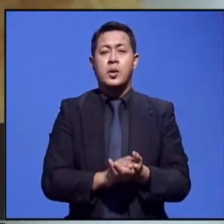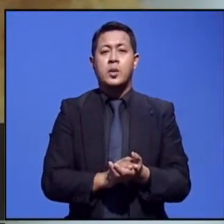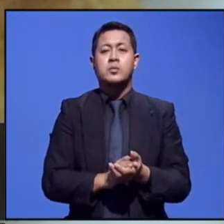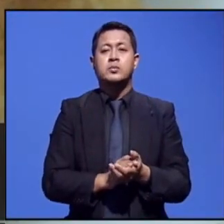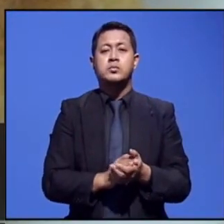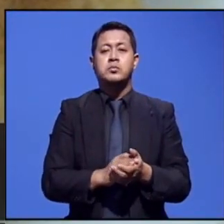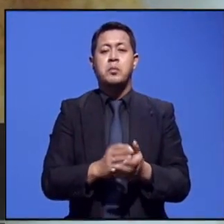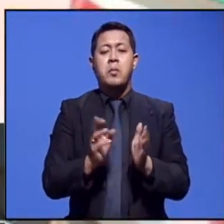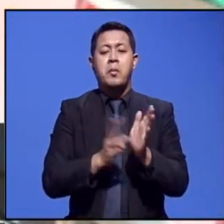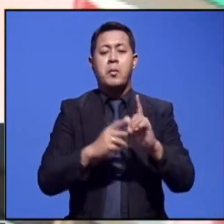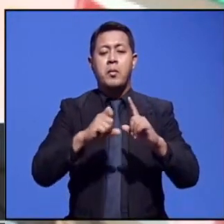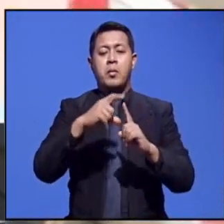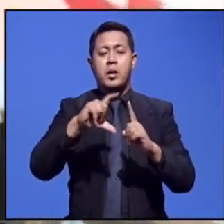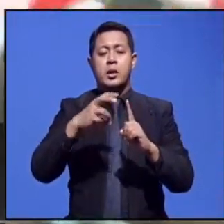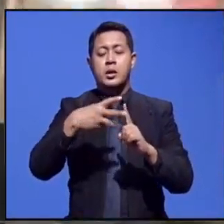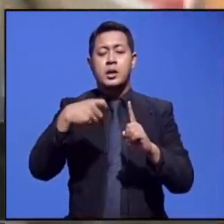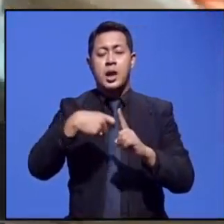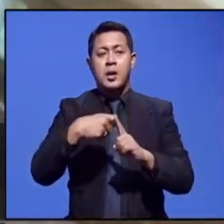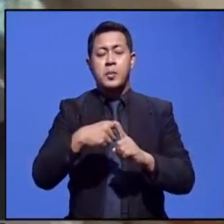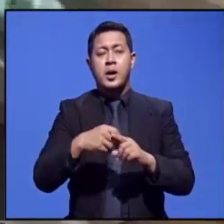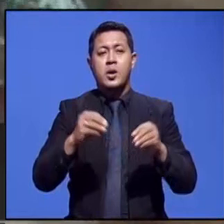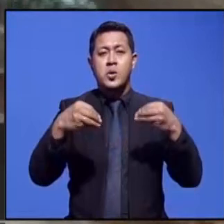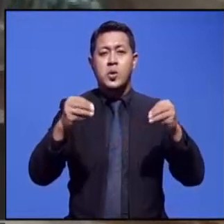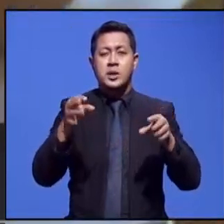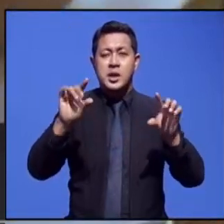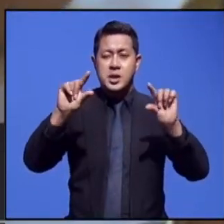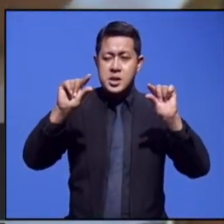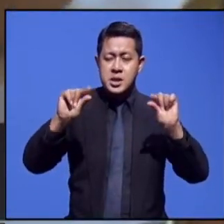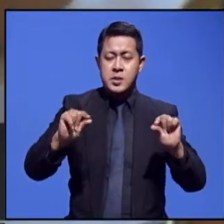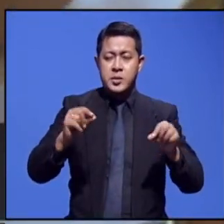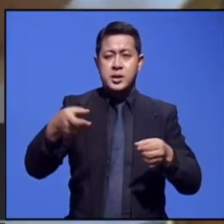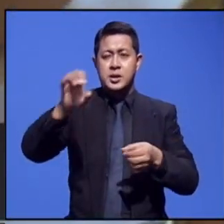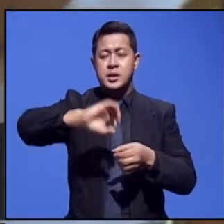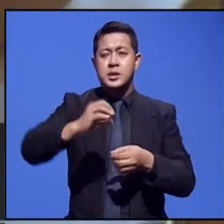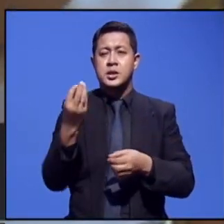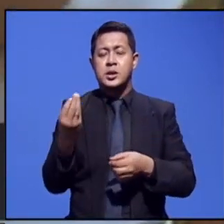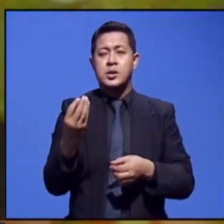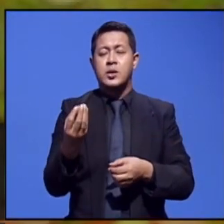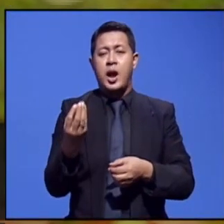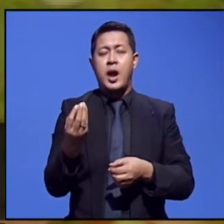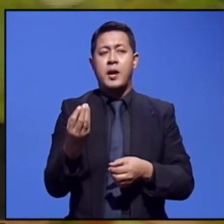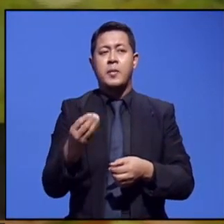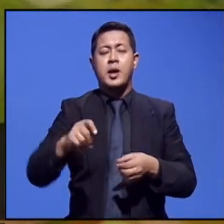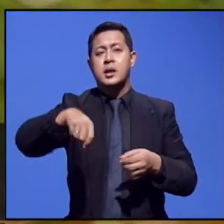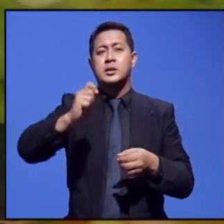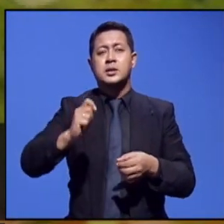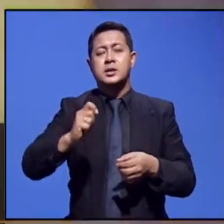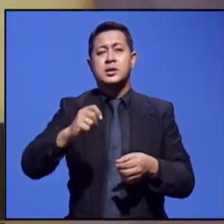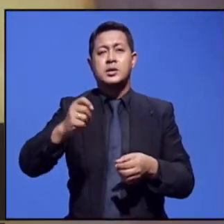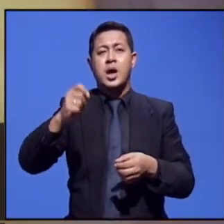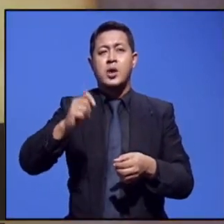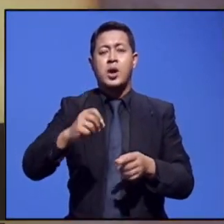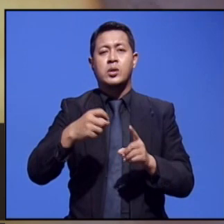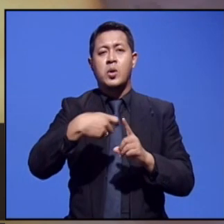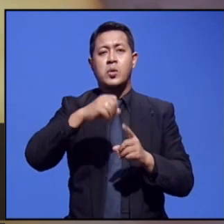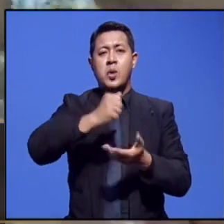kari yang legendaris. Kulit martabak yang tipis diisi adonan telur ayam atau bebek dengan tambahan sayur atau keju